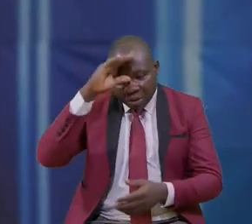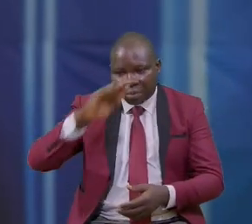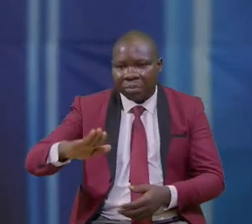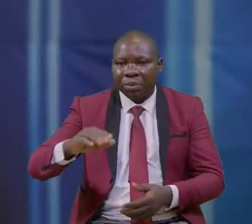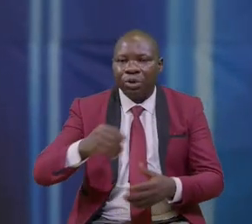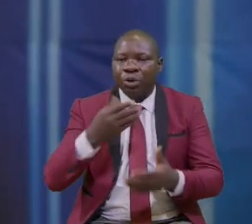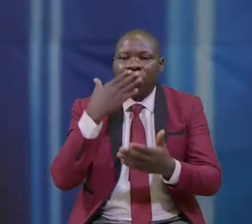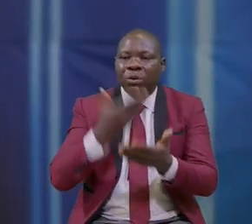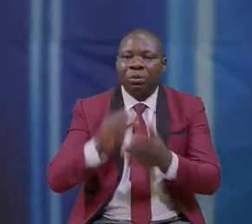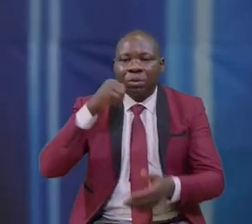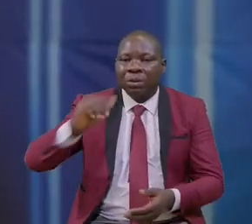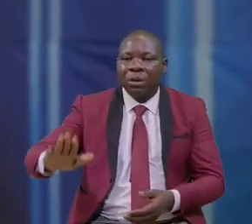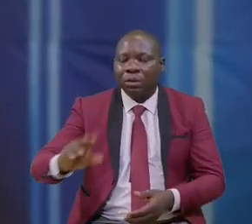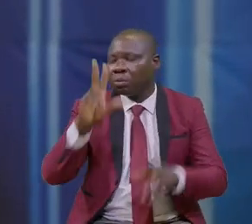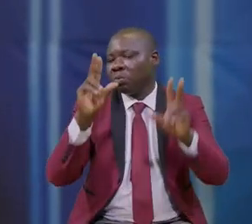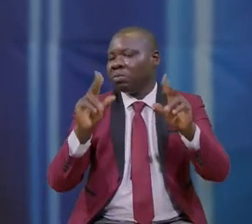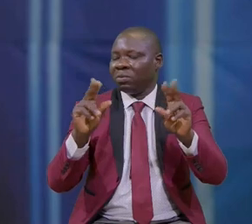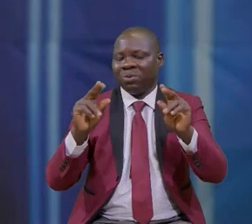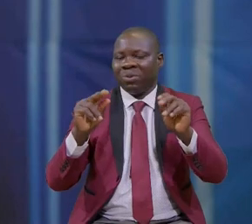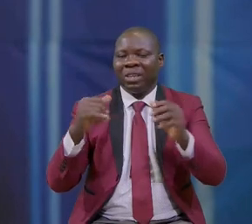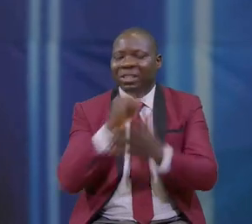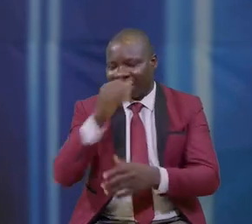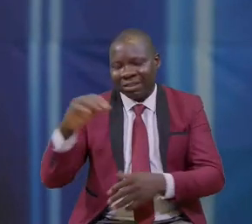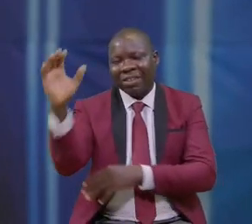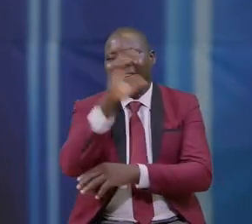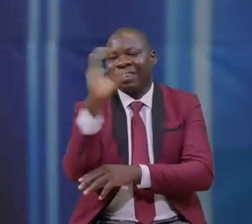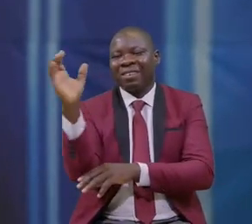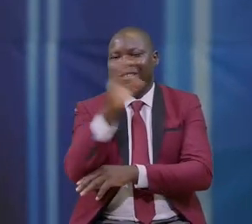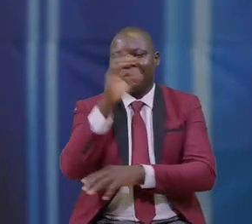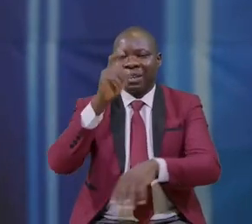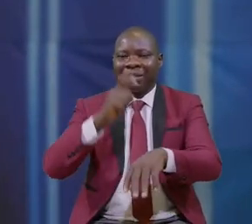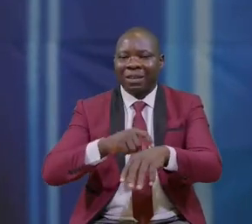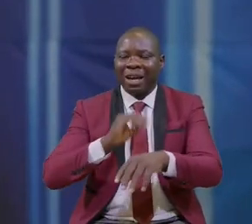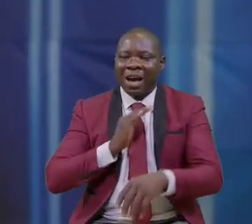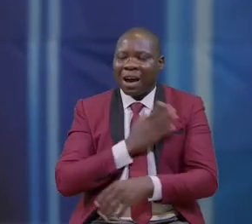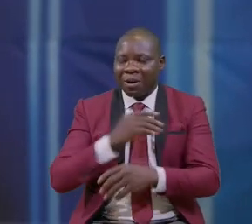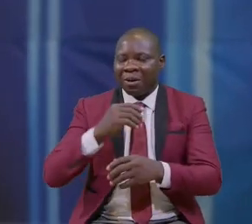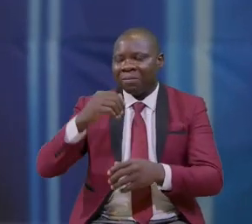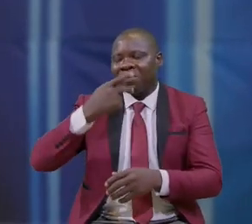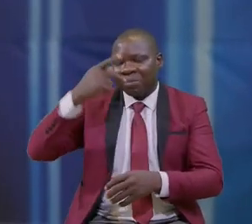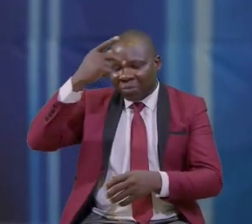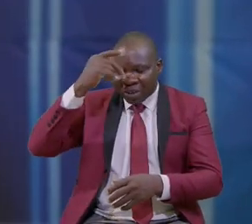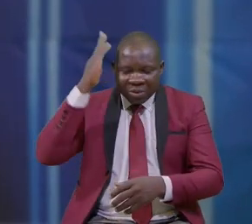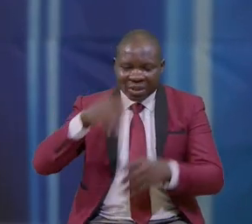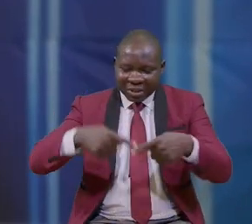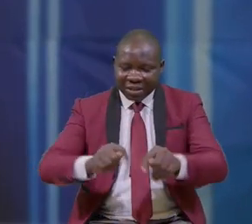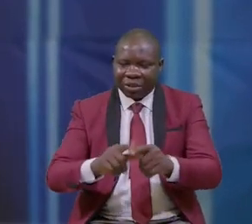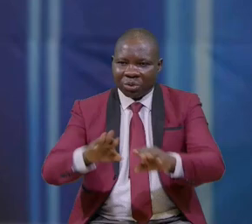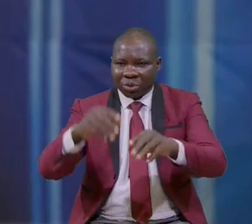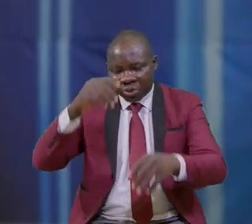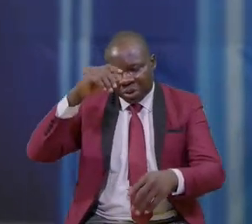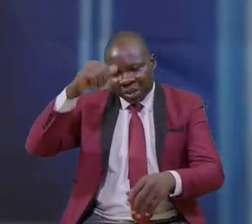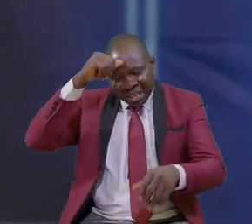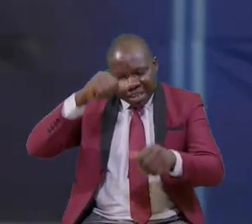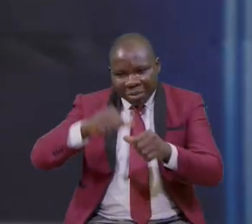que c'était la période de Noël. Et nos parents essaient de se rappeler, oh, le don que Dieu a donné au